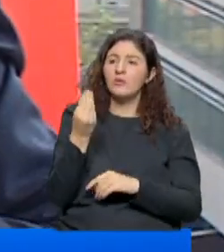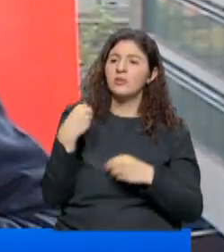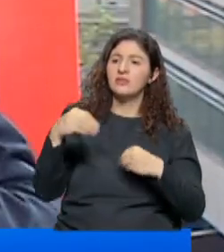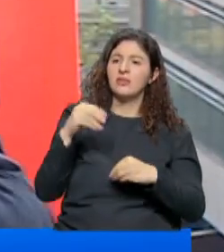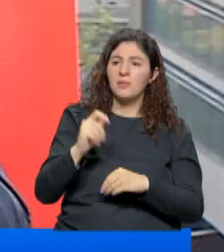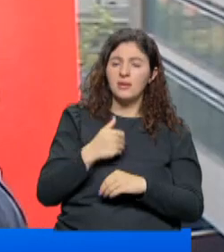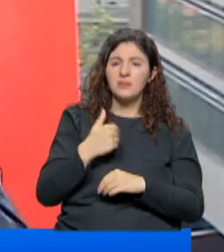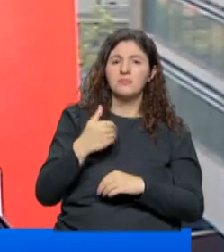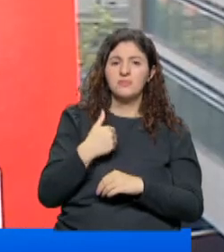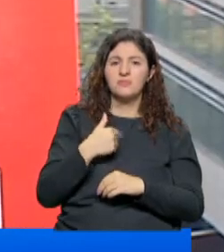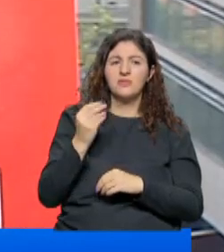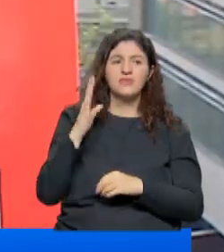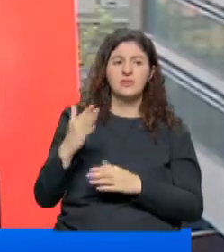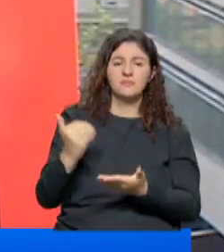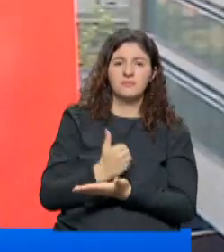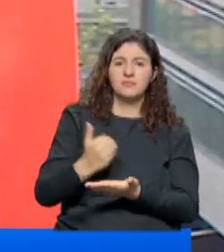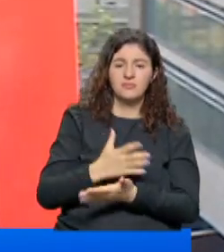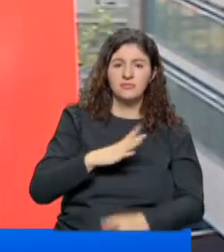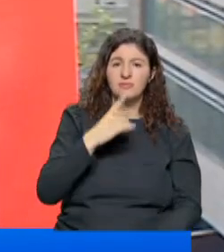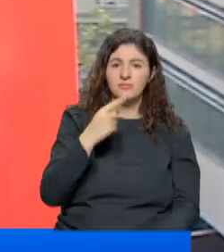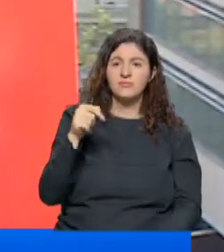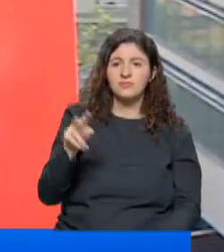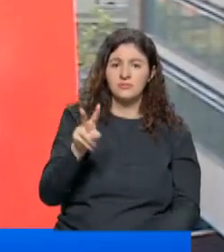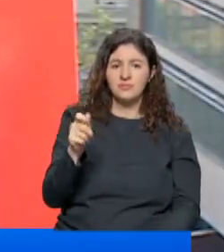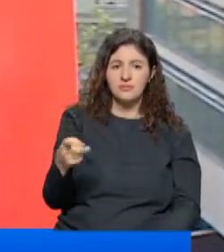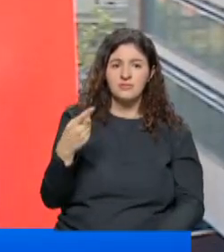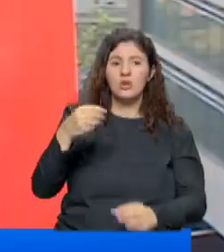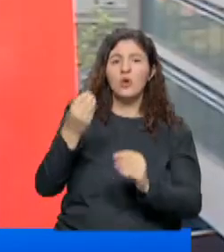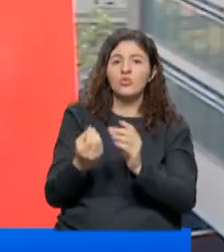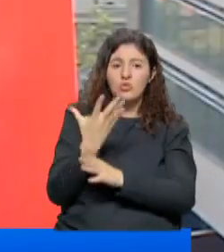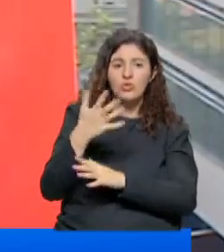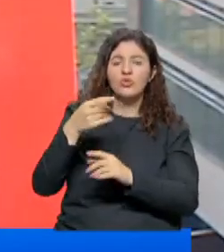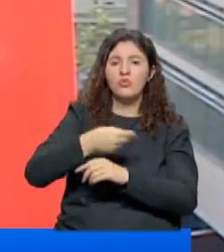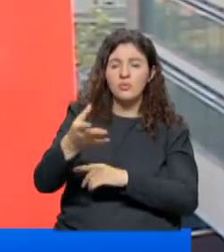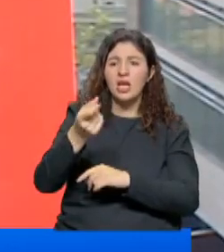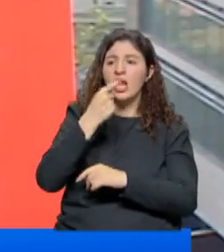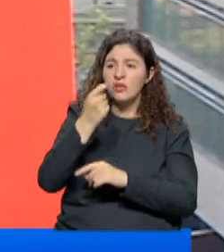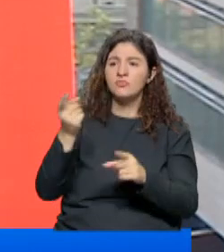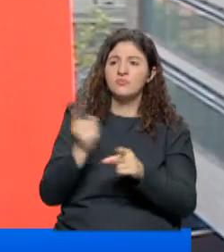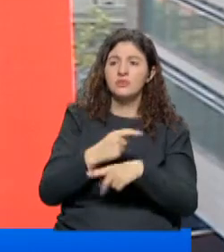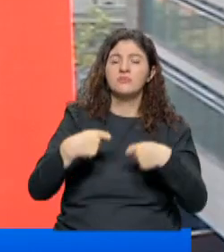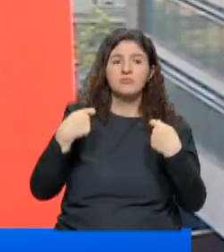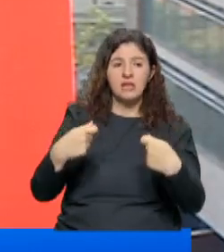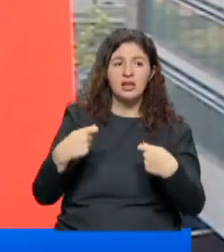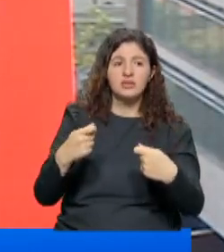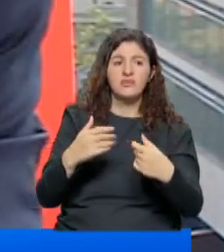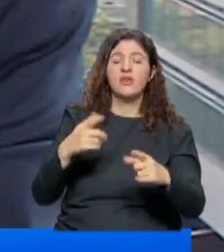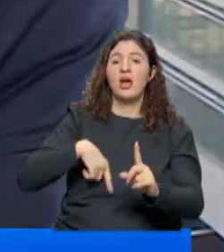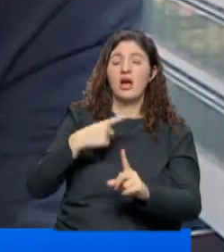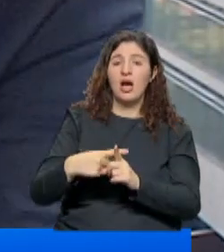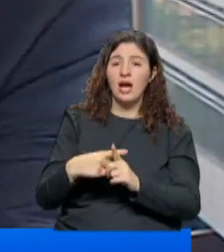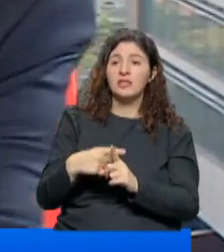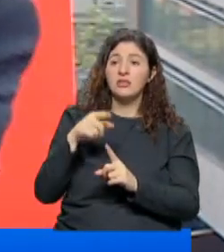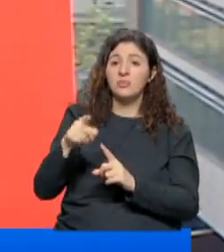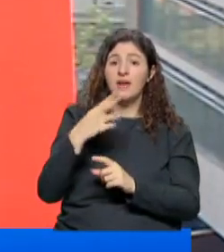satarken ben daha çok kazanıyordum. Şimdi 20 lira fidesi, tohumu, gübresi, ilacı, maliyet artı.